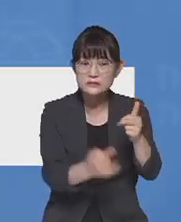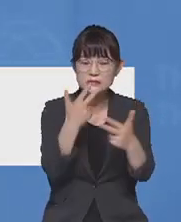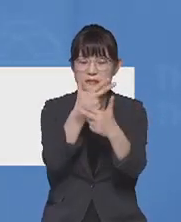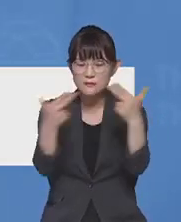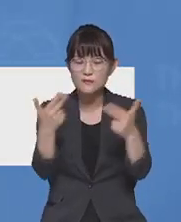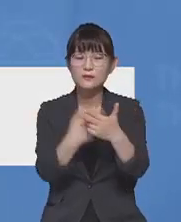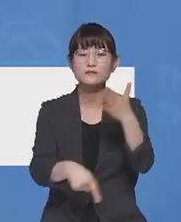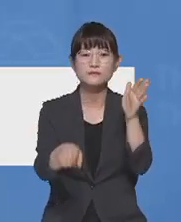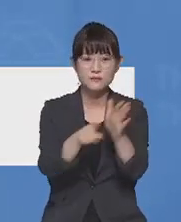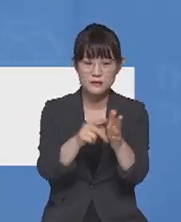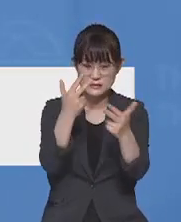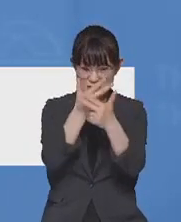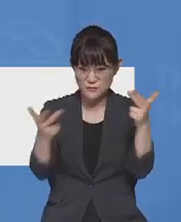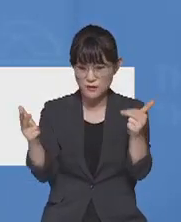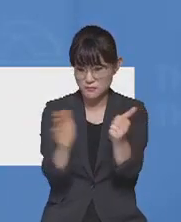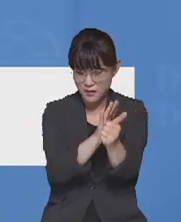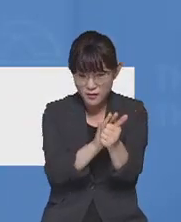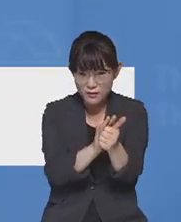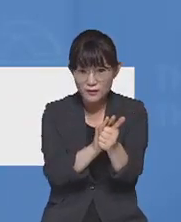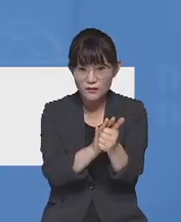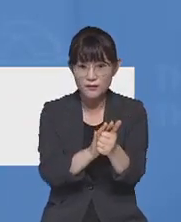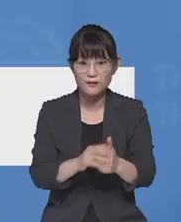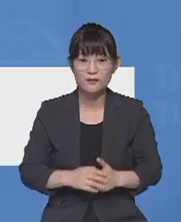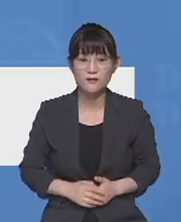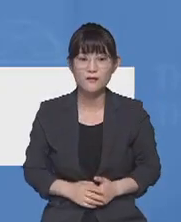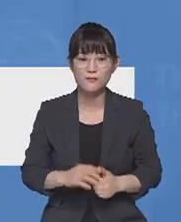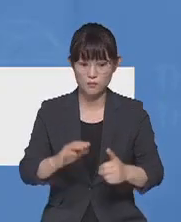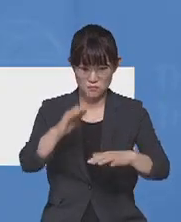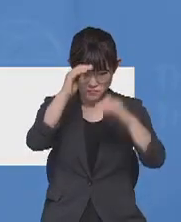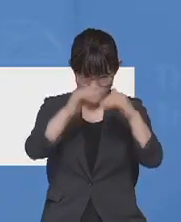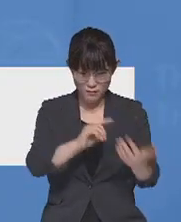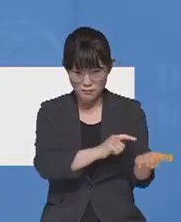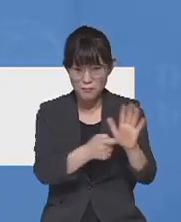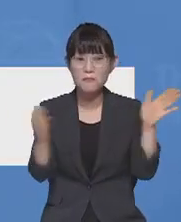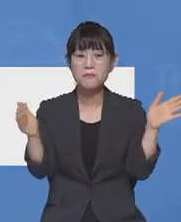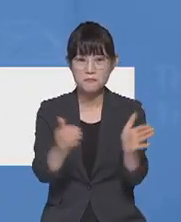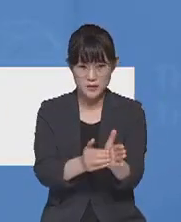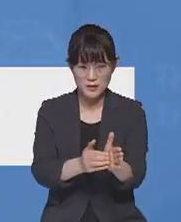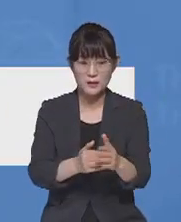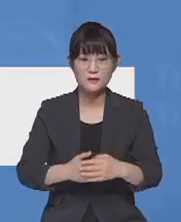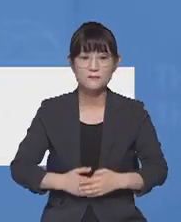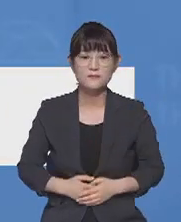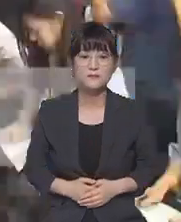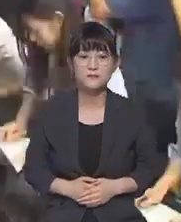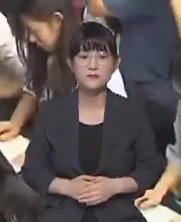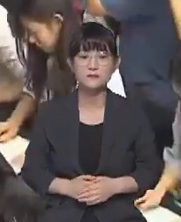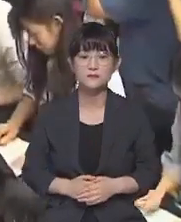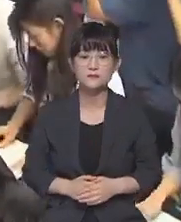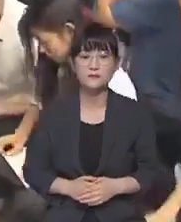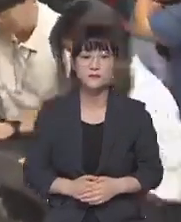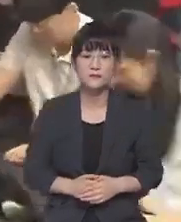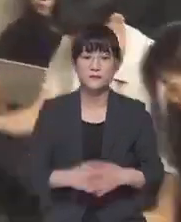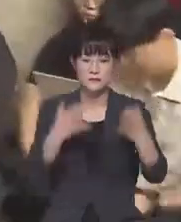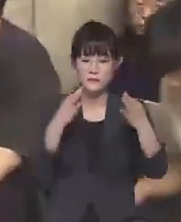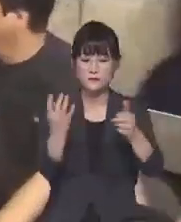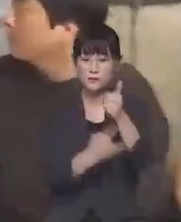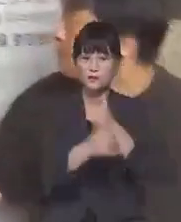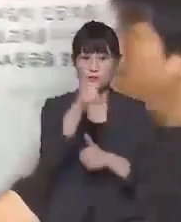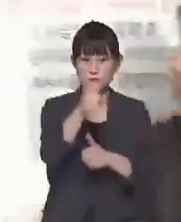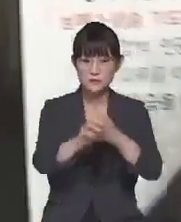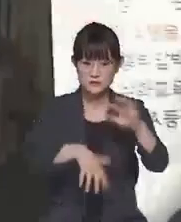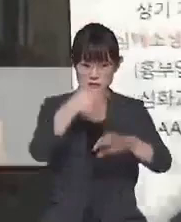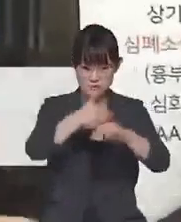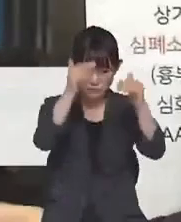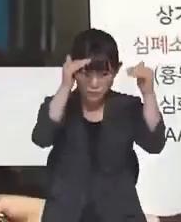위한 혁신안을 발표하고서 활동 마무리라는 이름으로 준행난을 쳤습니다. 김은경 위원장의 혁신안이